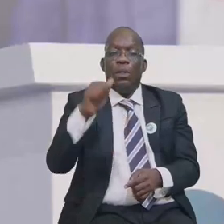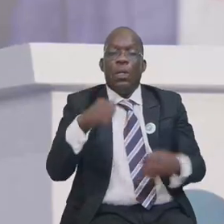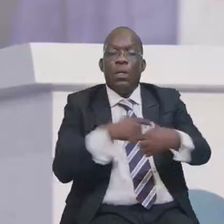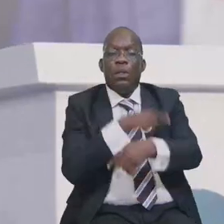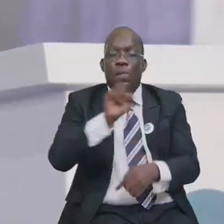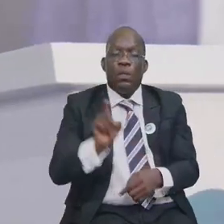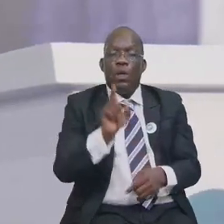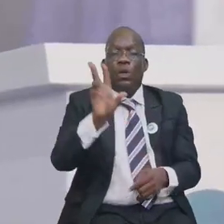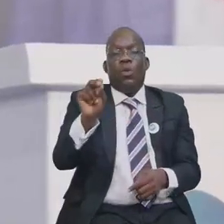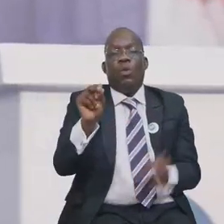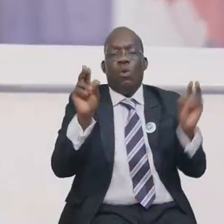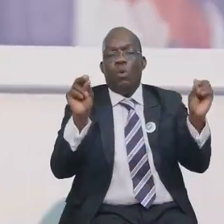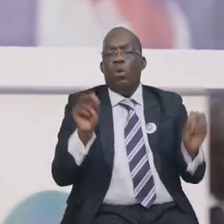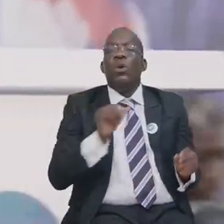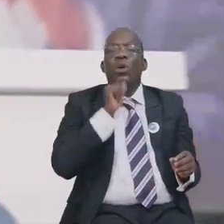10 jours.